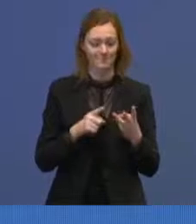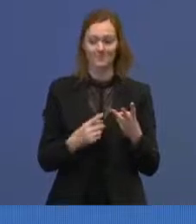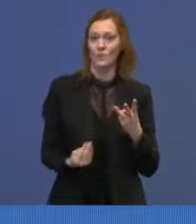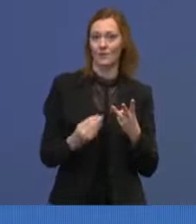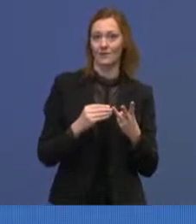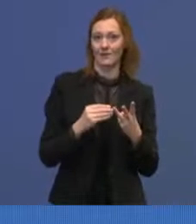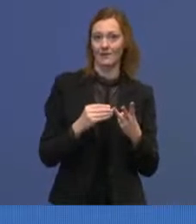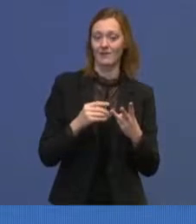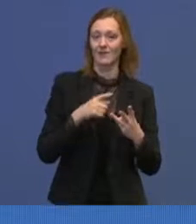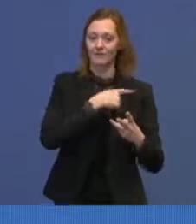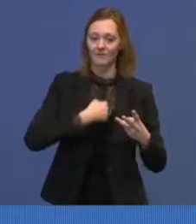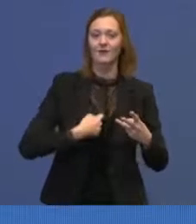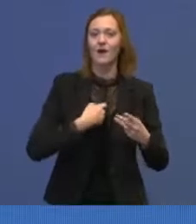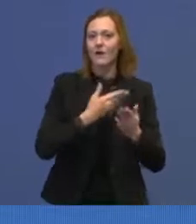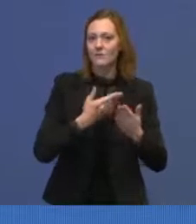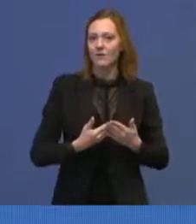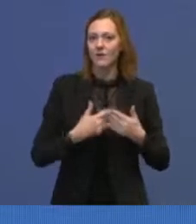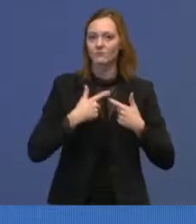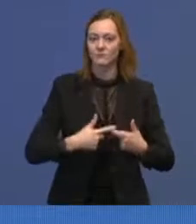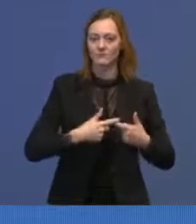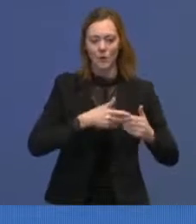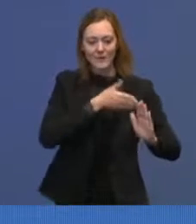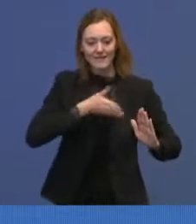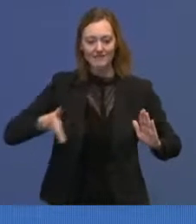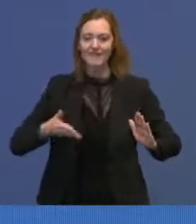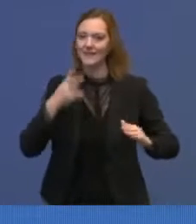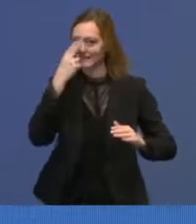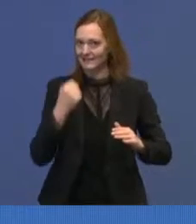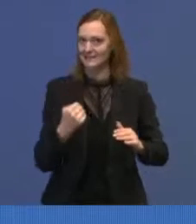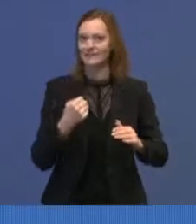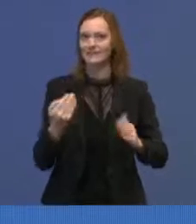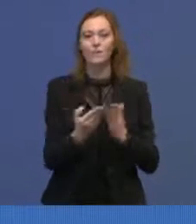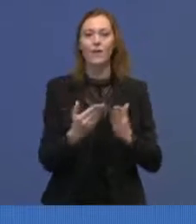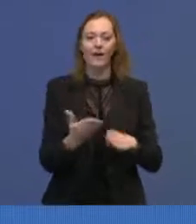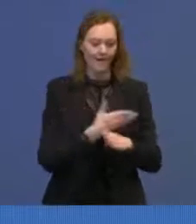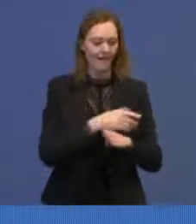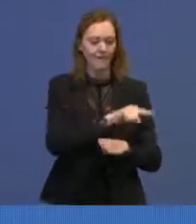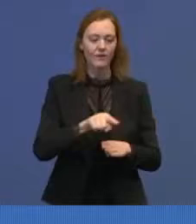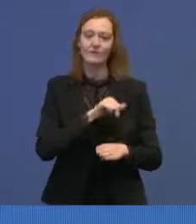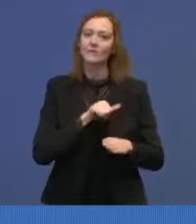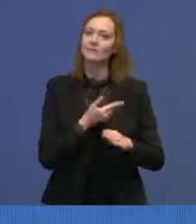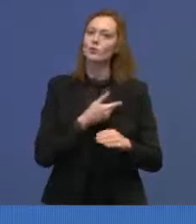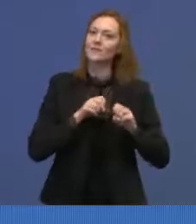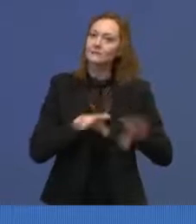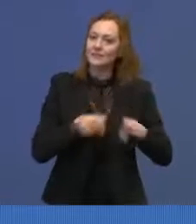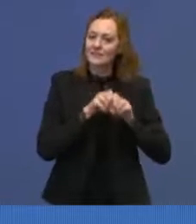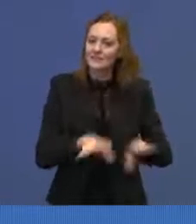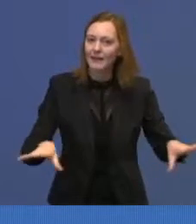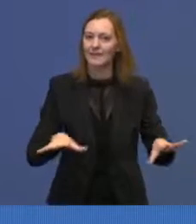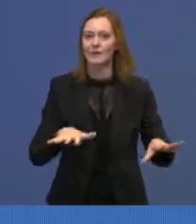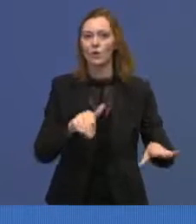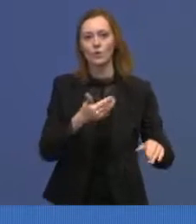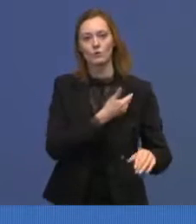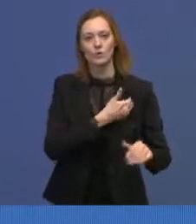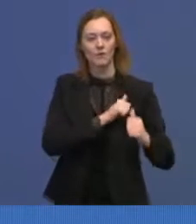waxa kale oo aanu sii wadinaa soo jeedintii ku saabsanayd in tijaabo laga qaado ardayda joogta meelaha isqaadsiintu ku badato ee isla markaana culays badani ku